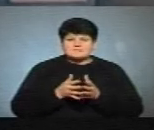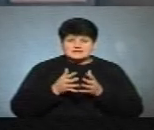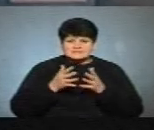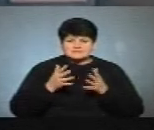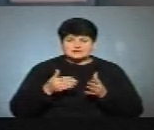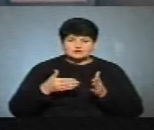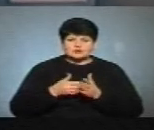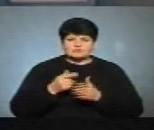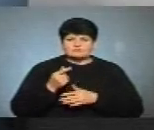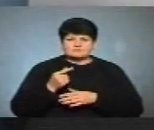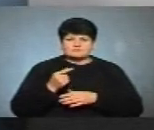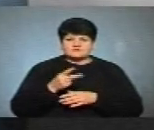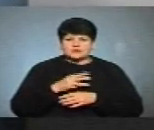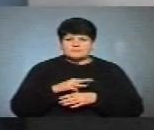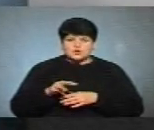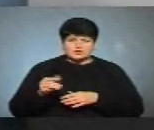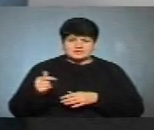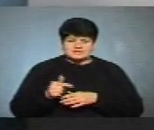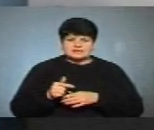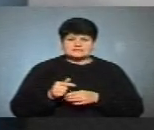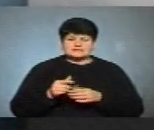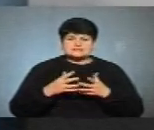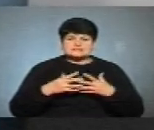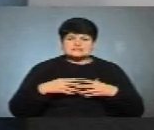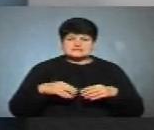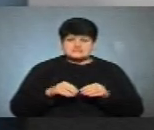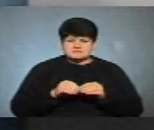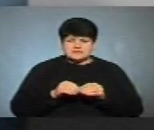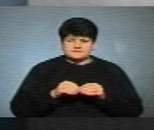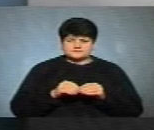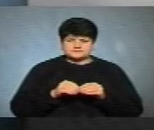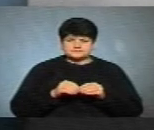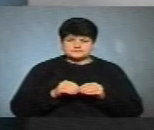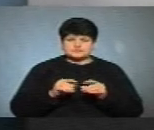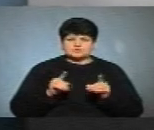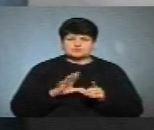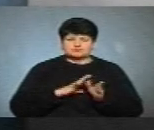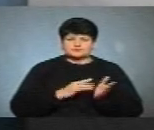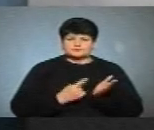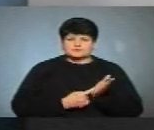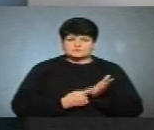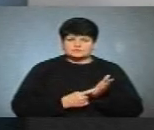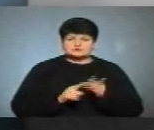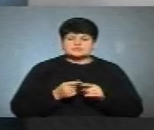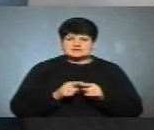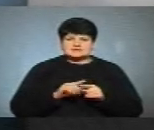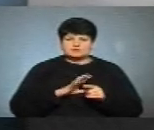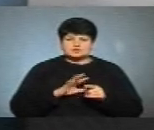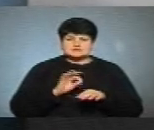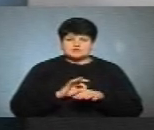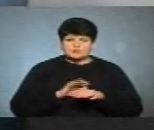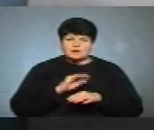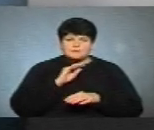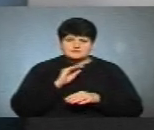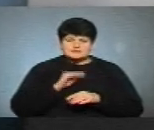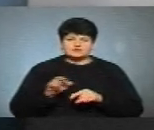до 1,5 мільйона гривень, сім'я, як що було підтверджено, що це було захворювання в результаті